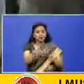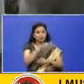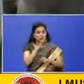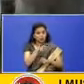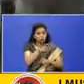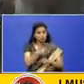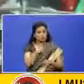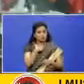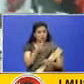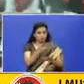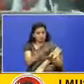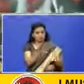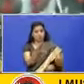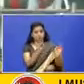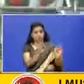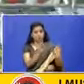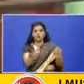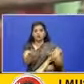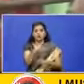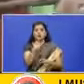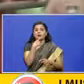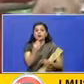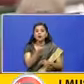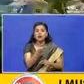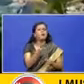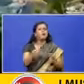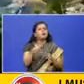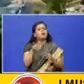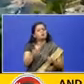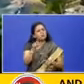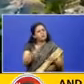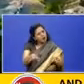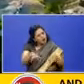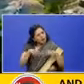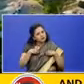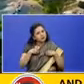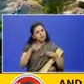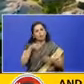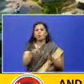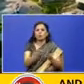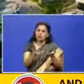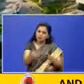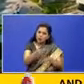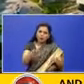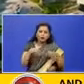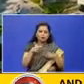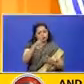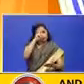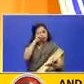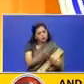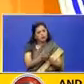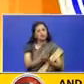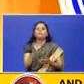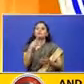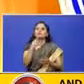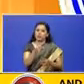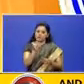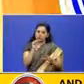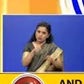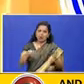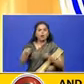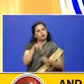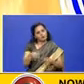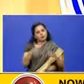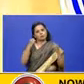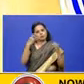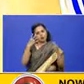अभिनंदन करूंगा, क्योंकि गांव ने इस योजना को स्वीकार किया और उनको विश्वास हो गया, हाँ हम अपने घर में बिजली बना सकते